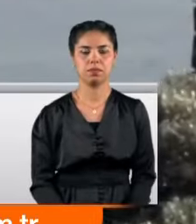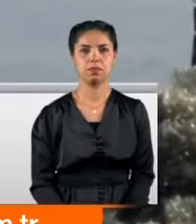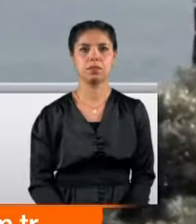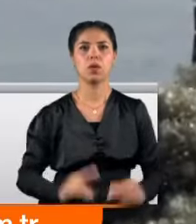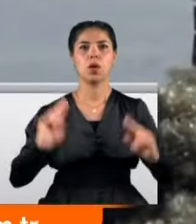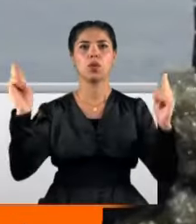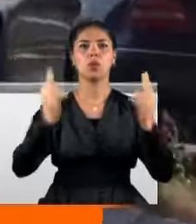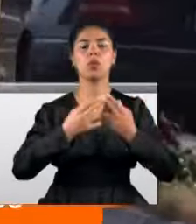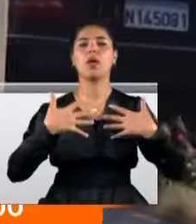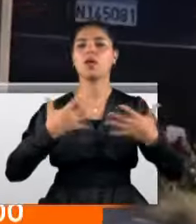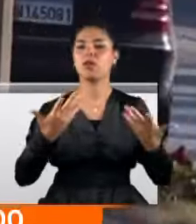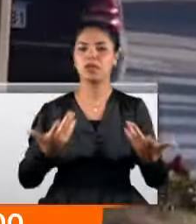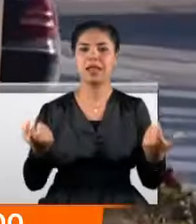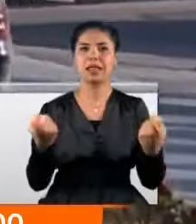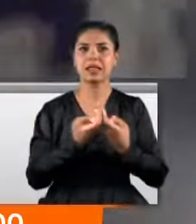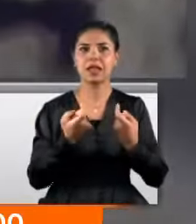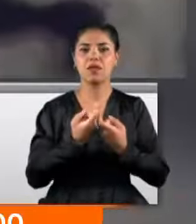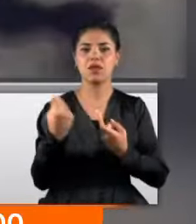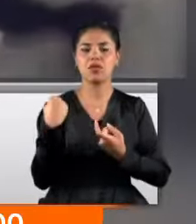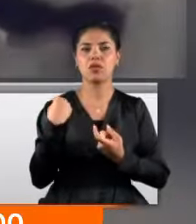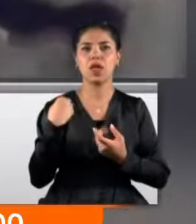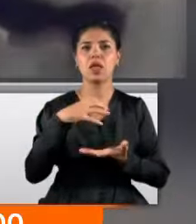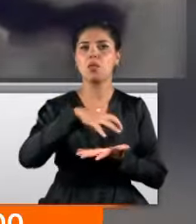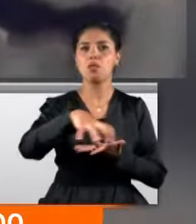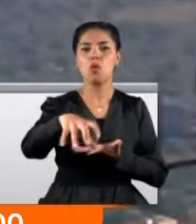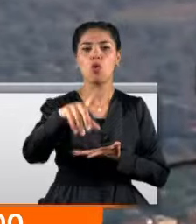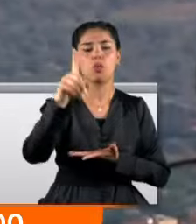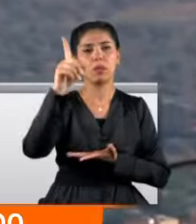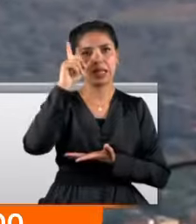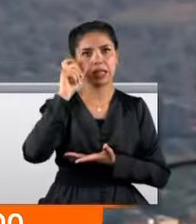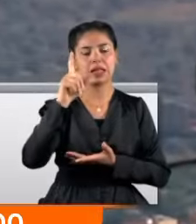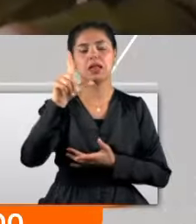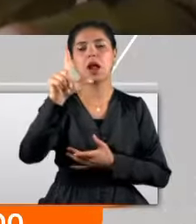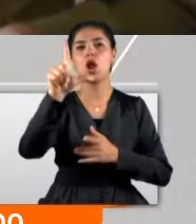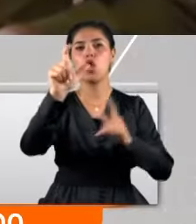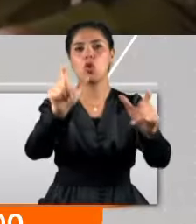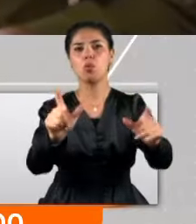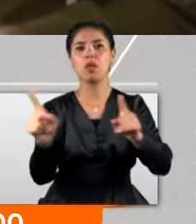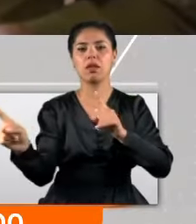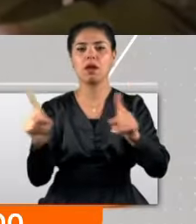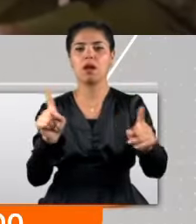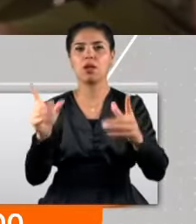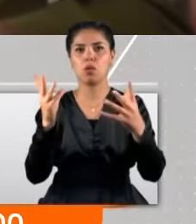Dünyanın asıl endişesi savaşın yeni cephesinin İsrail-Lübnan olarak resmileşmesi.